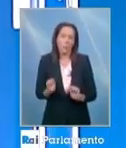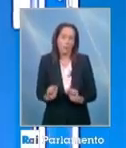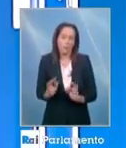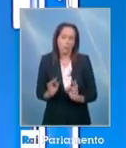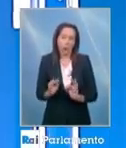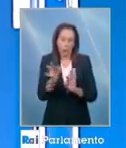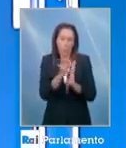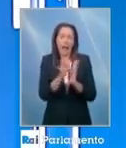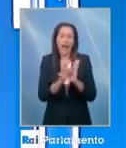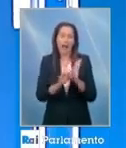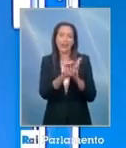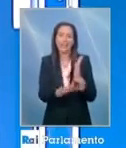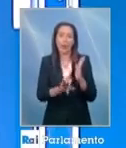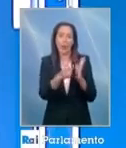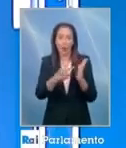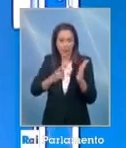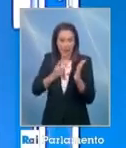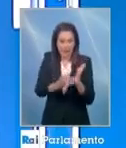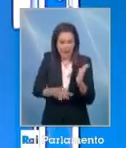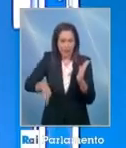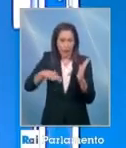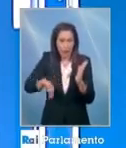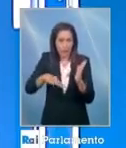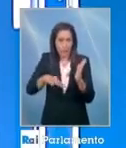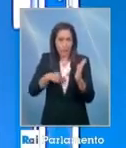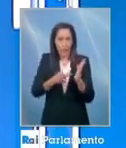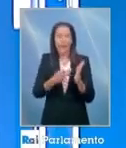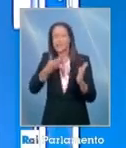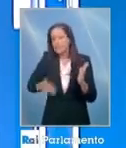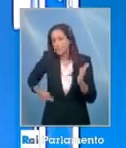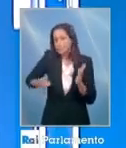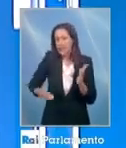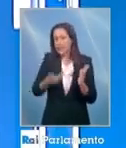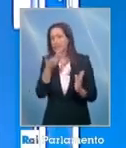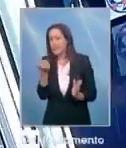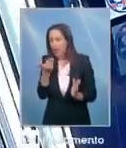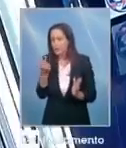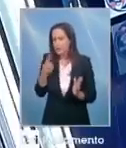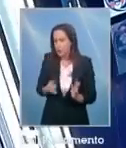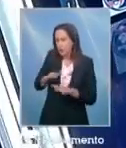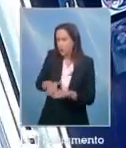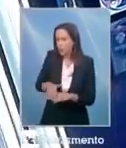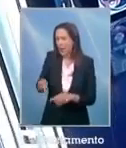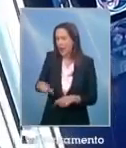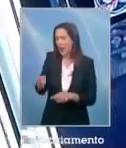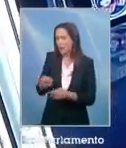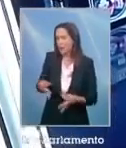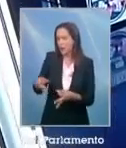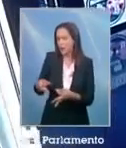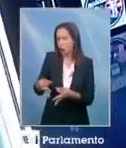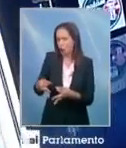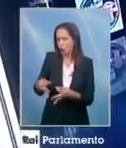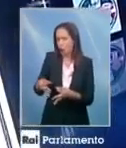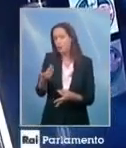i soliti parametri europei di fare quella spesa necessaria in deficit per tutelare il nostro territorio. Quindi poi ci si nasconde dietro la